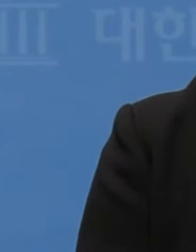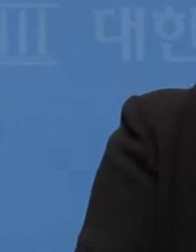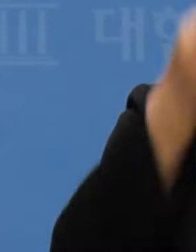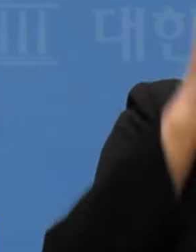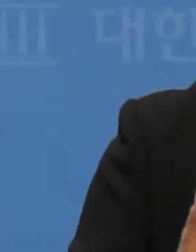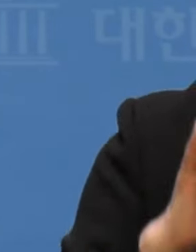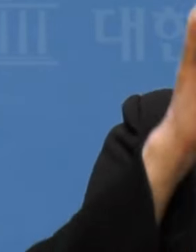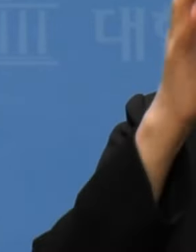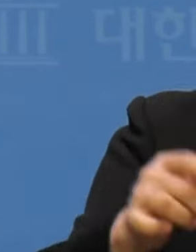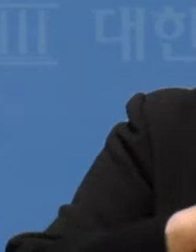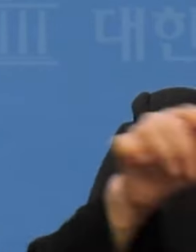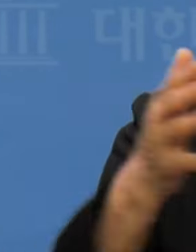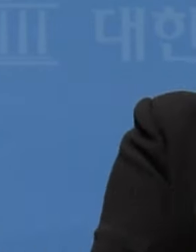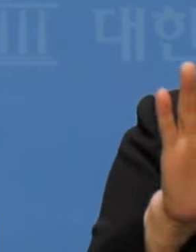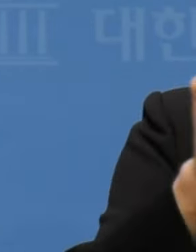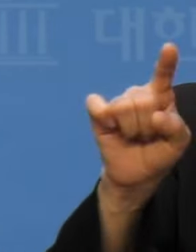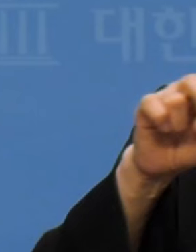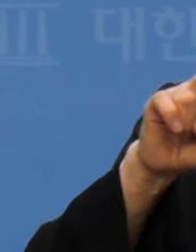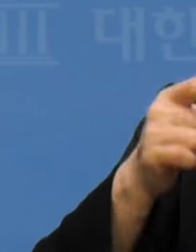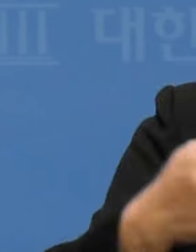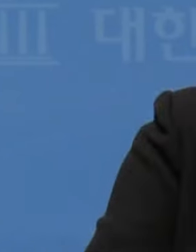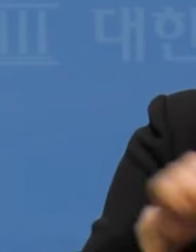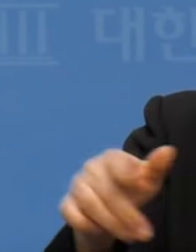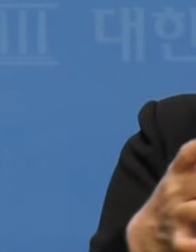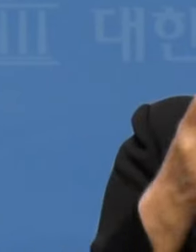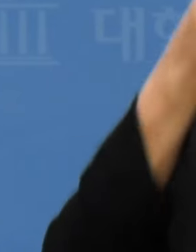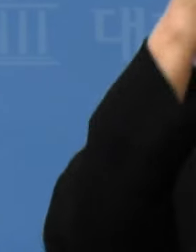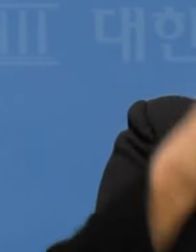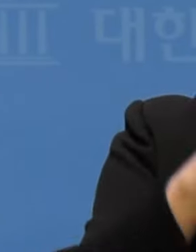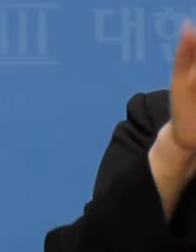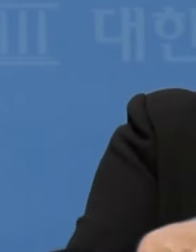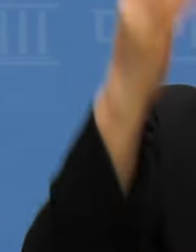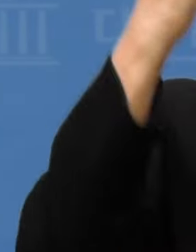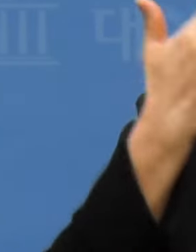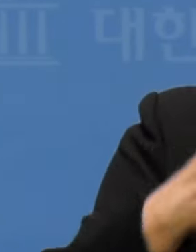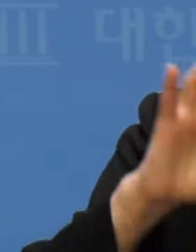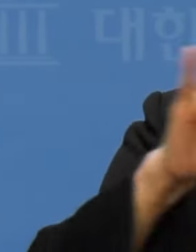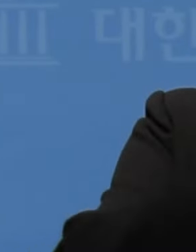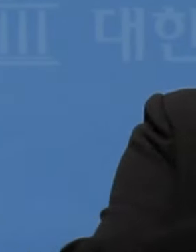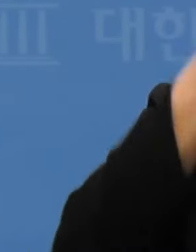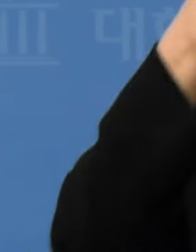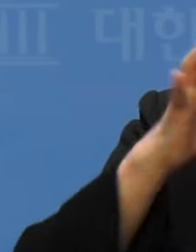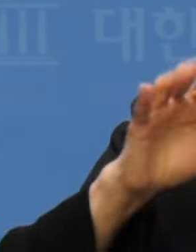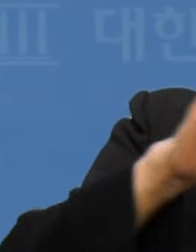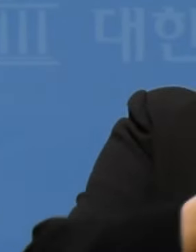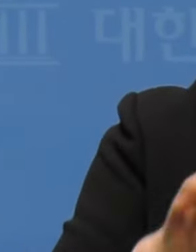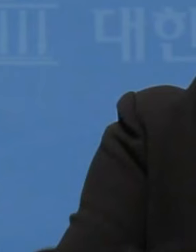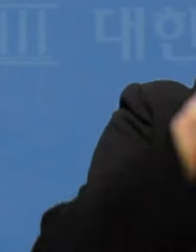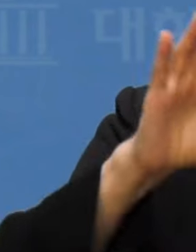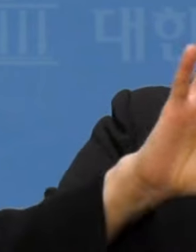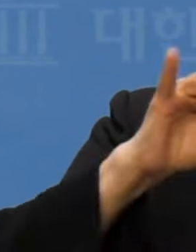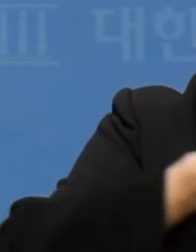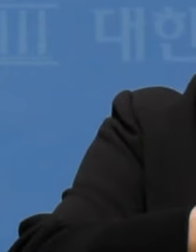기술이 세계를 지배한다는 팍스 테크니카 시대에서 한미 안보 동맹, 기술 동맹, 경제